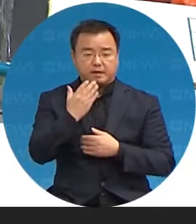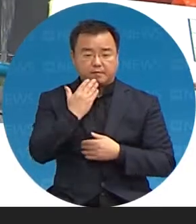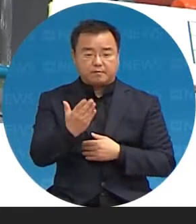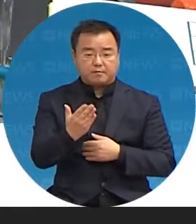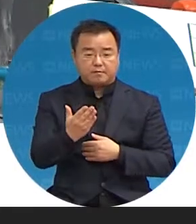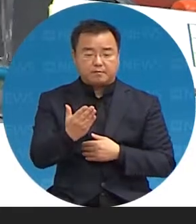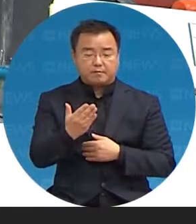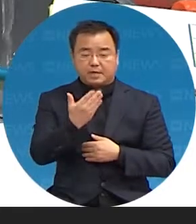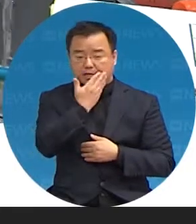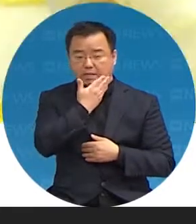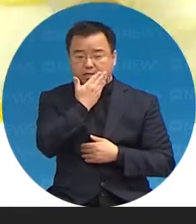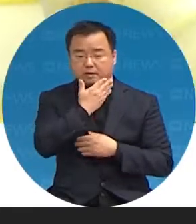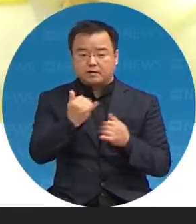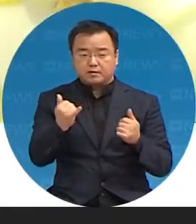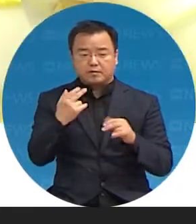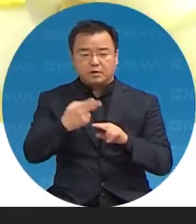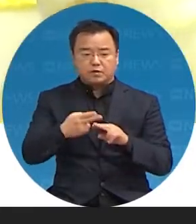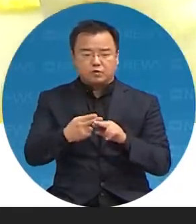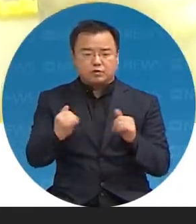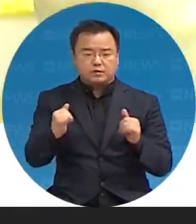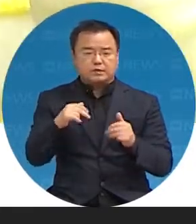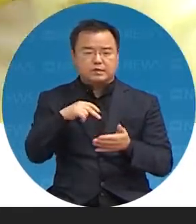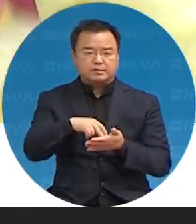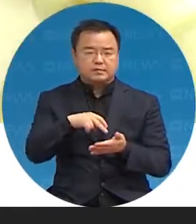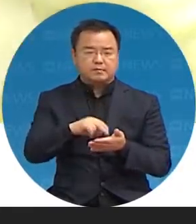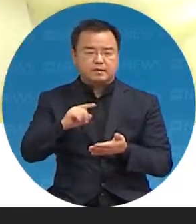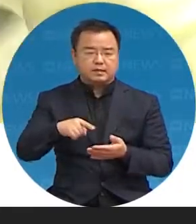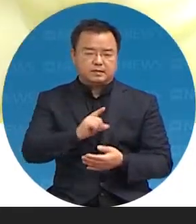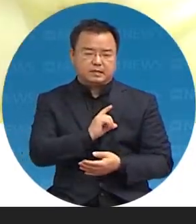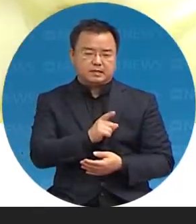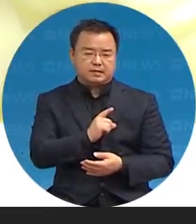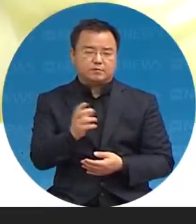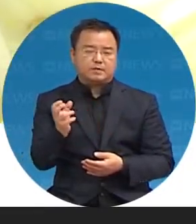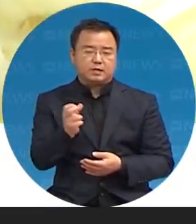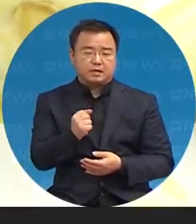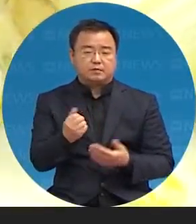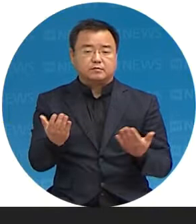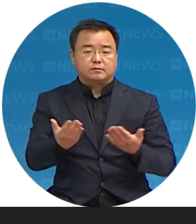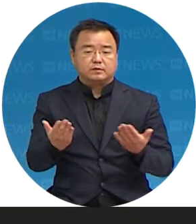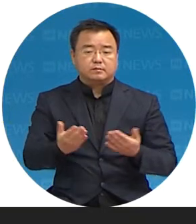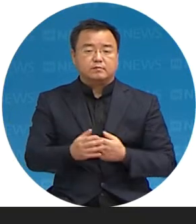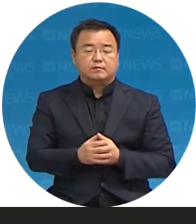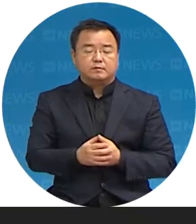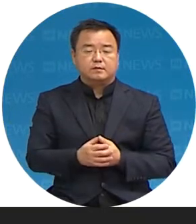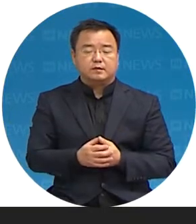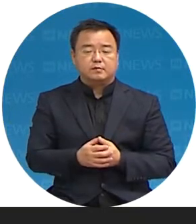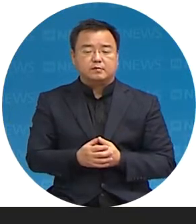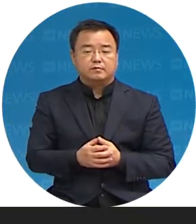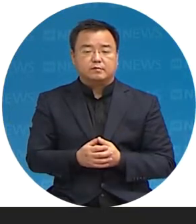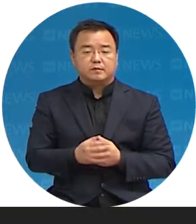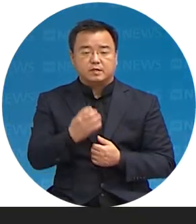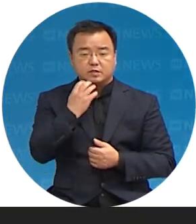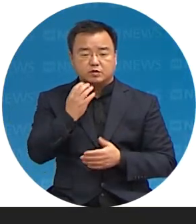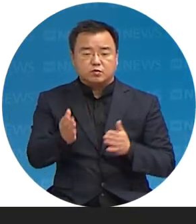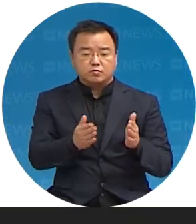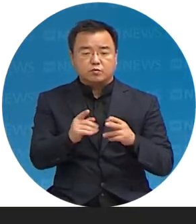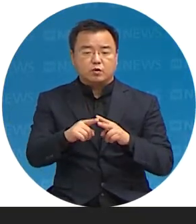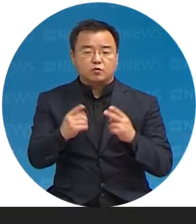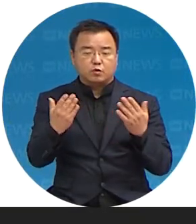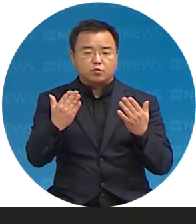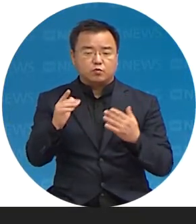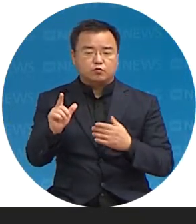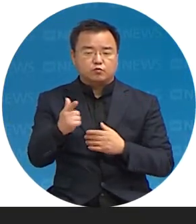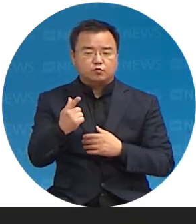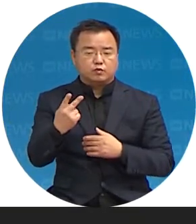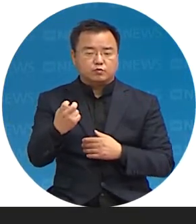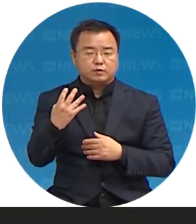입장에서 어느 본인이 자격증을 걸고 않은 일이다 보니까 경기도 초등학교 600 20 4곳